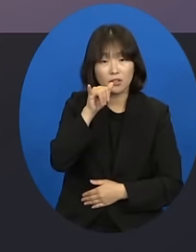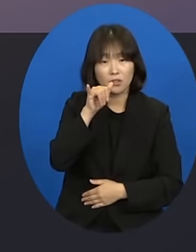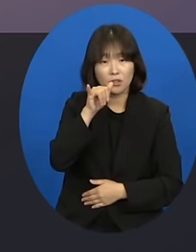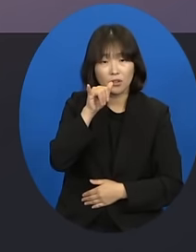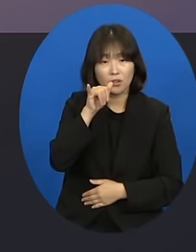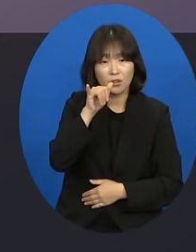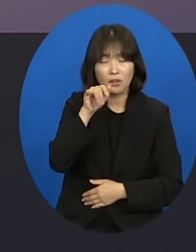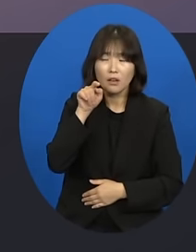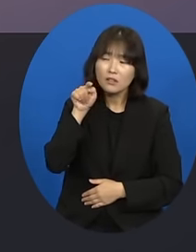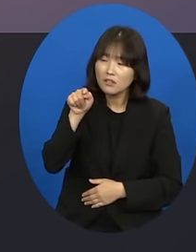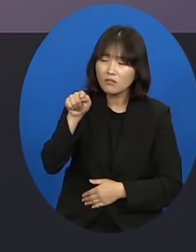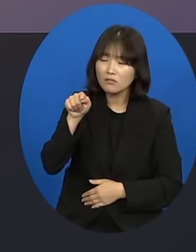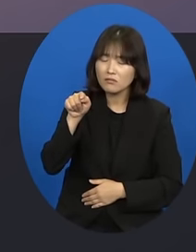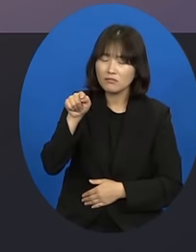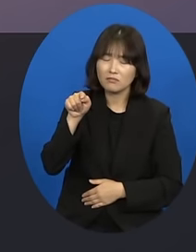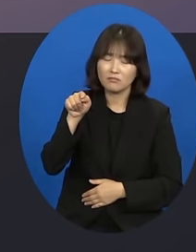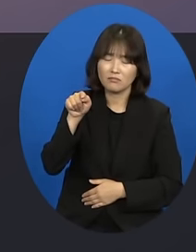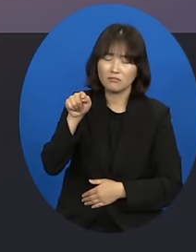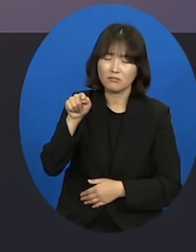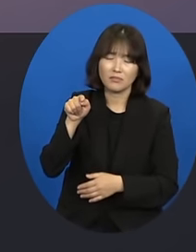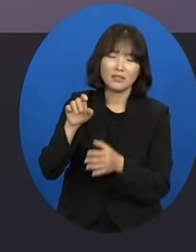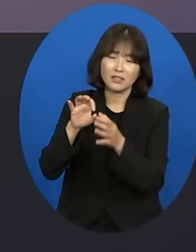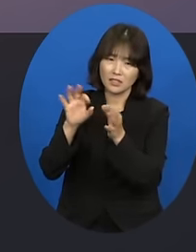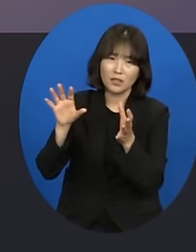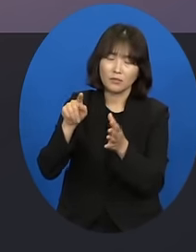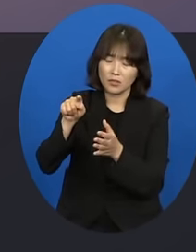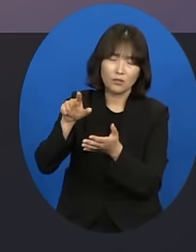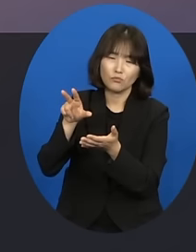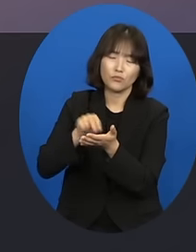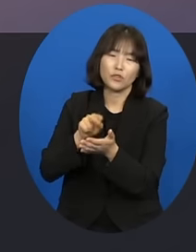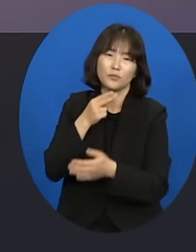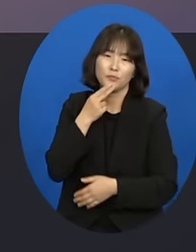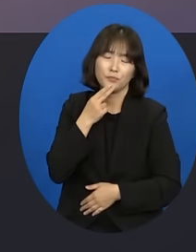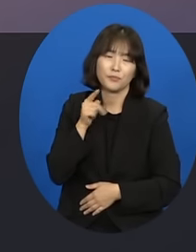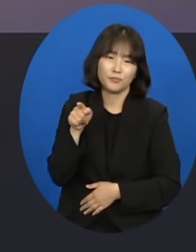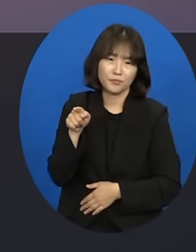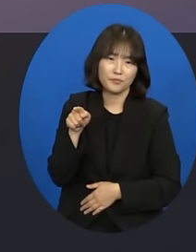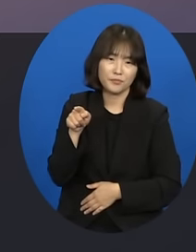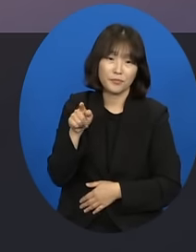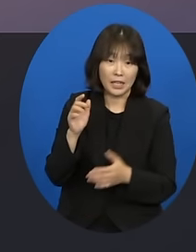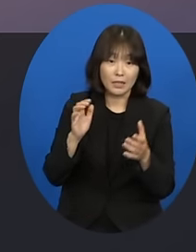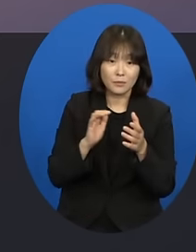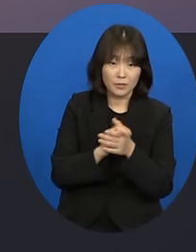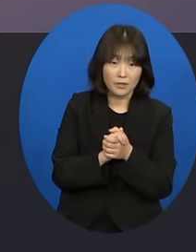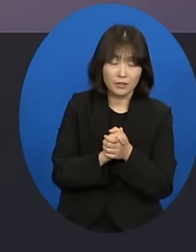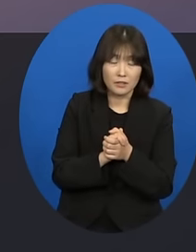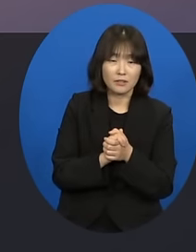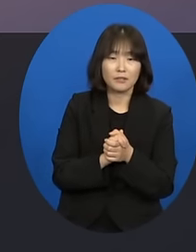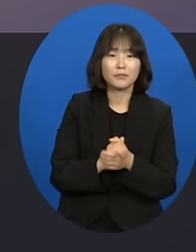것은 절대 문제가 되지 않을 거라고 저는 생각합니다. 아멘. 심지어